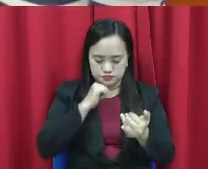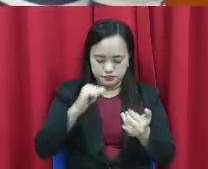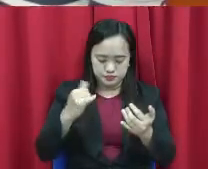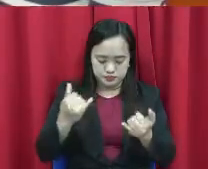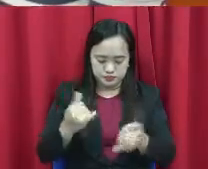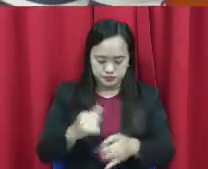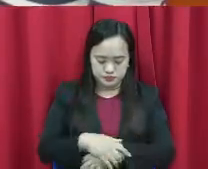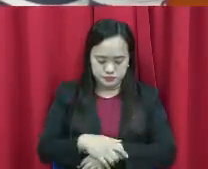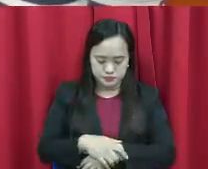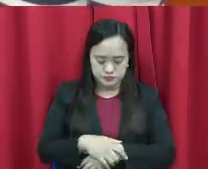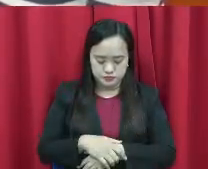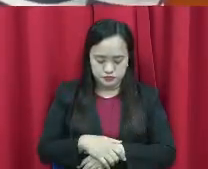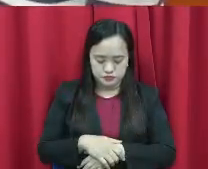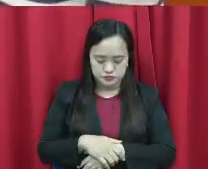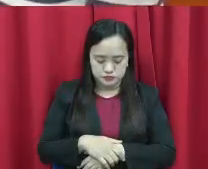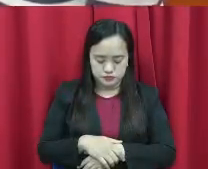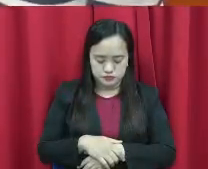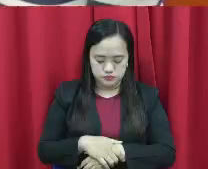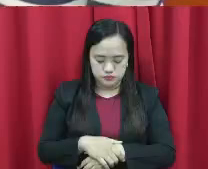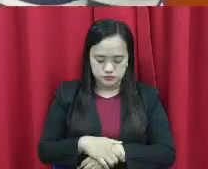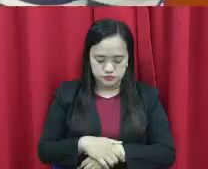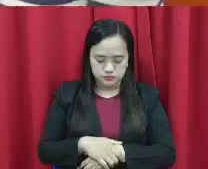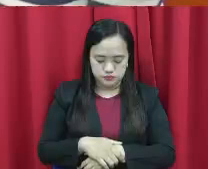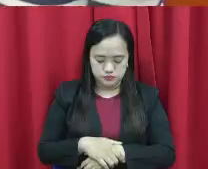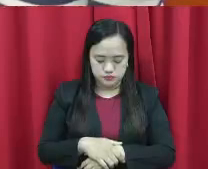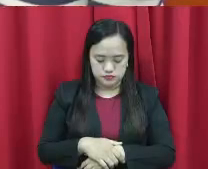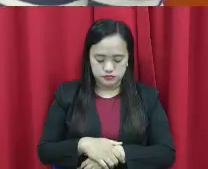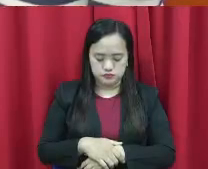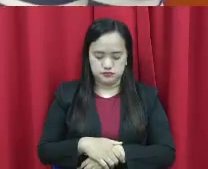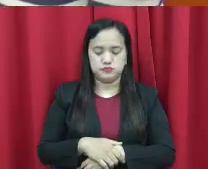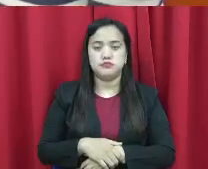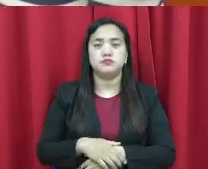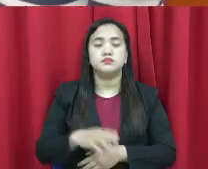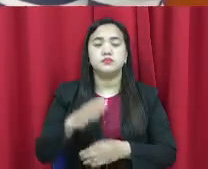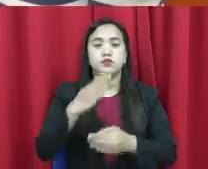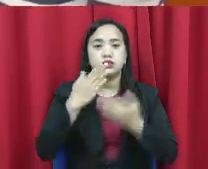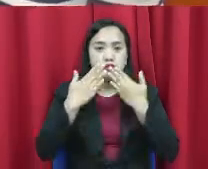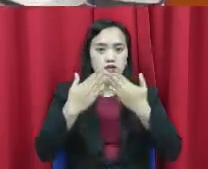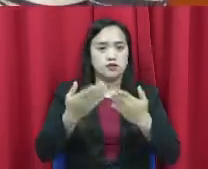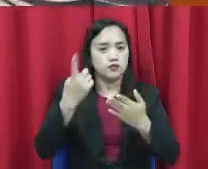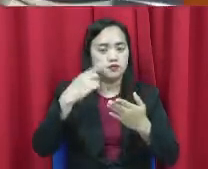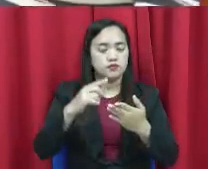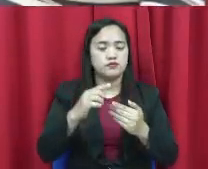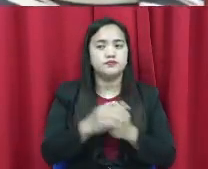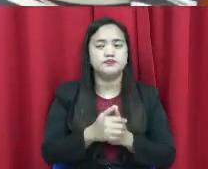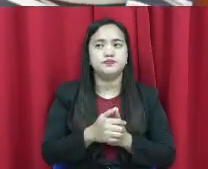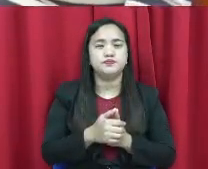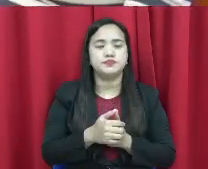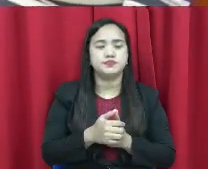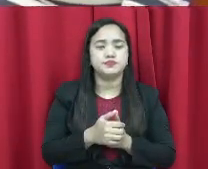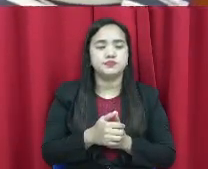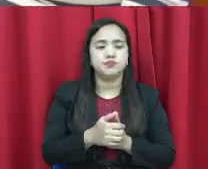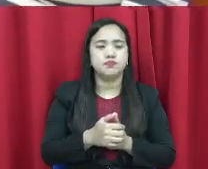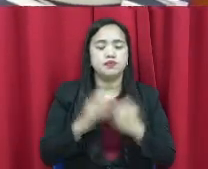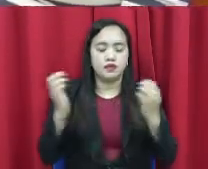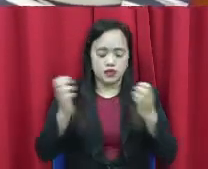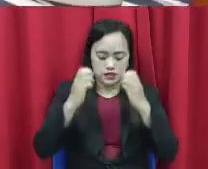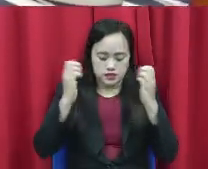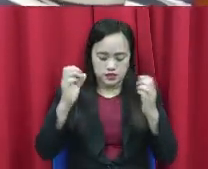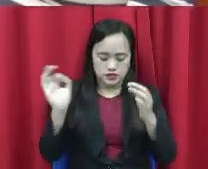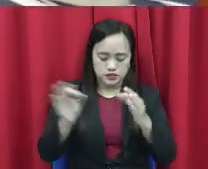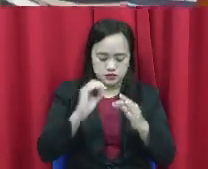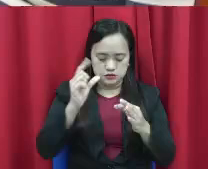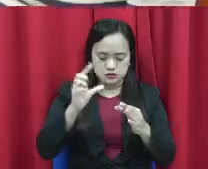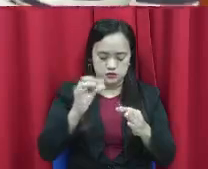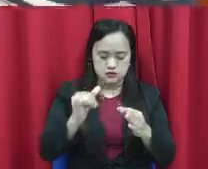mga nakakasalamuha natin kaya Salamat po sa Panginoon for the word of God that teaches us to have an excellent spirit amen